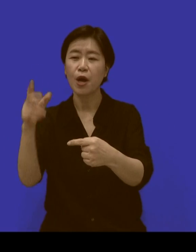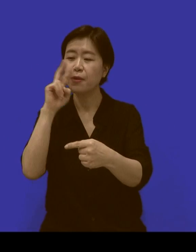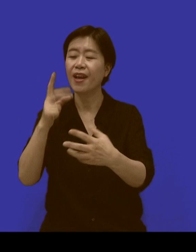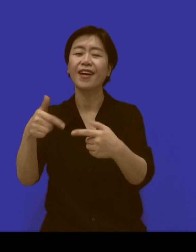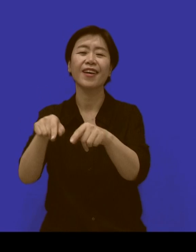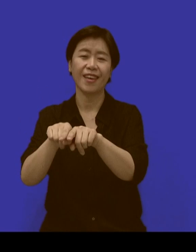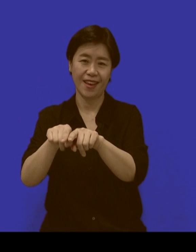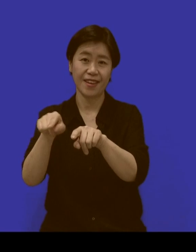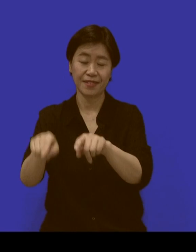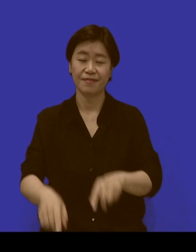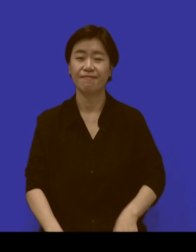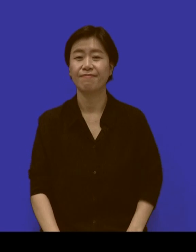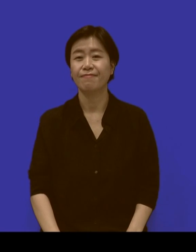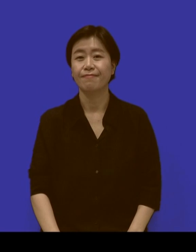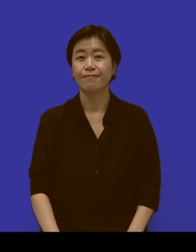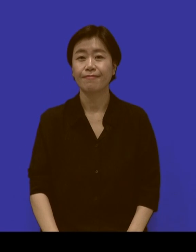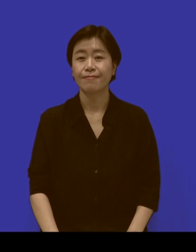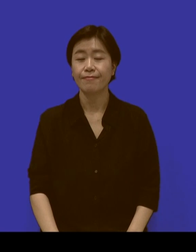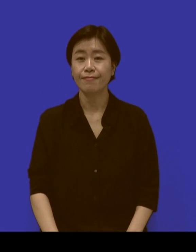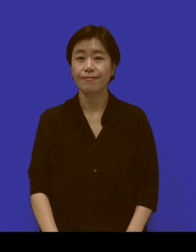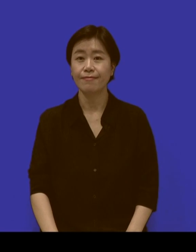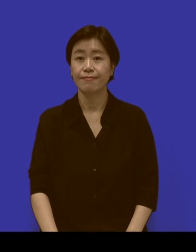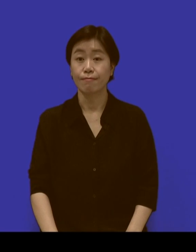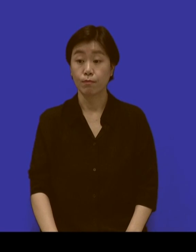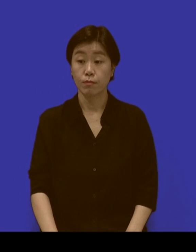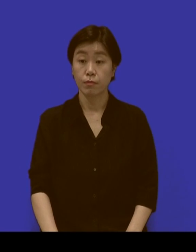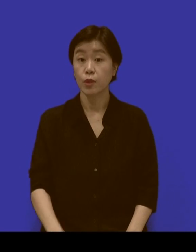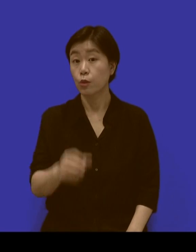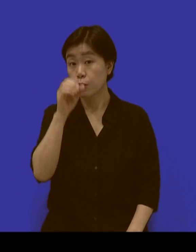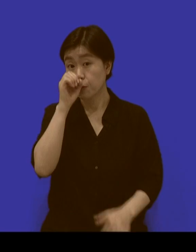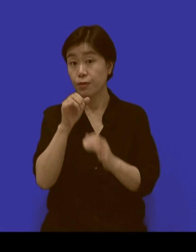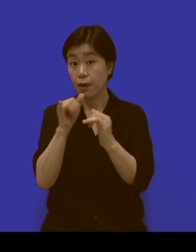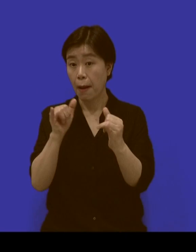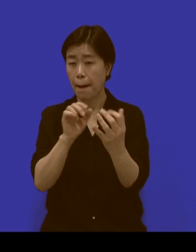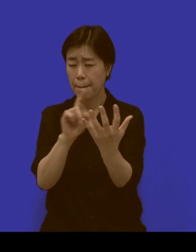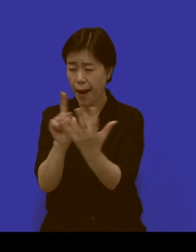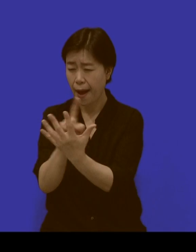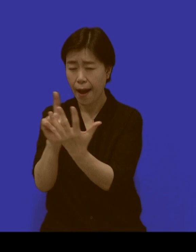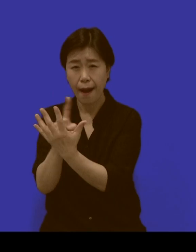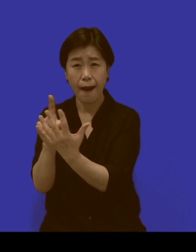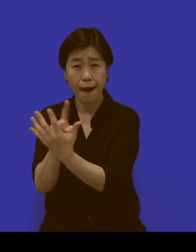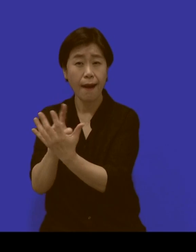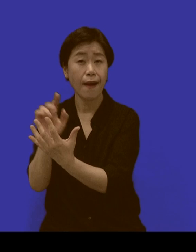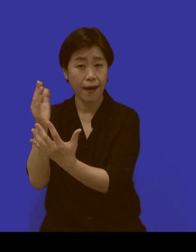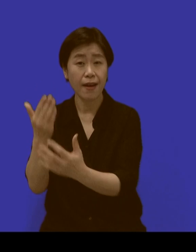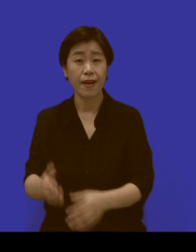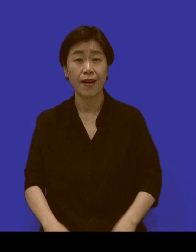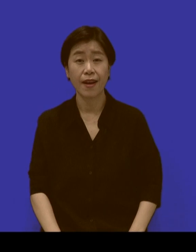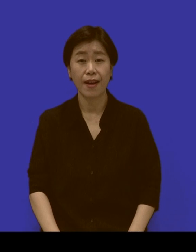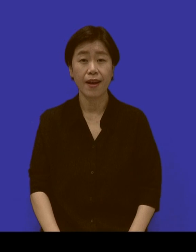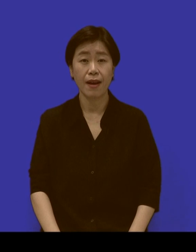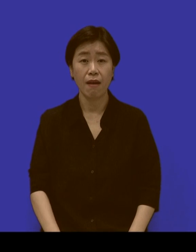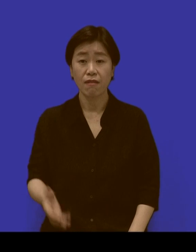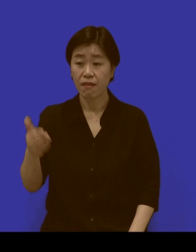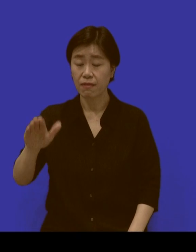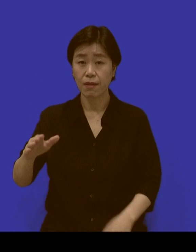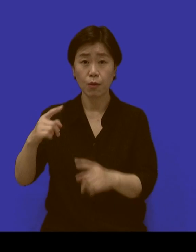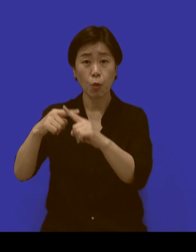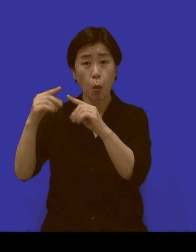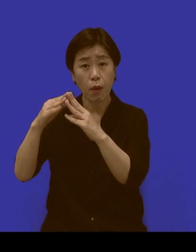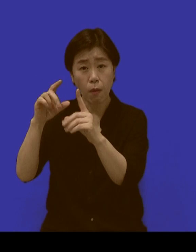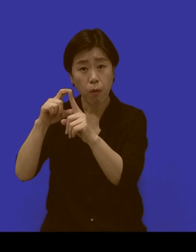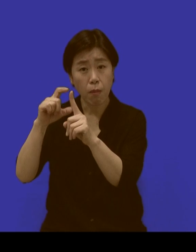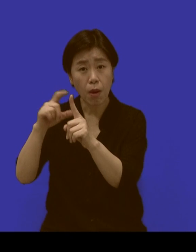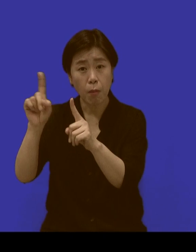영어 예배에 나가게 되고 예. 그러면서 이제 좋은 분들과 어울리게 됐죠. 그때 뭐 복음, 뭐 보혈, 예. 뭐